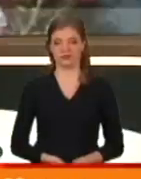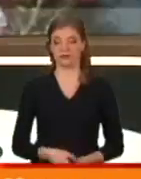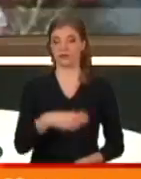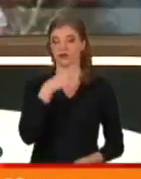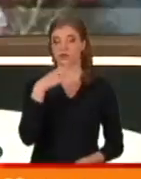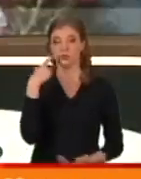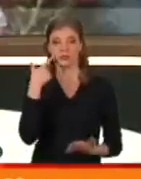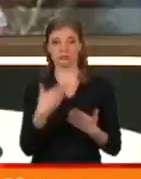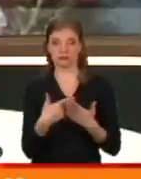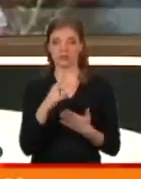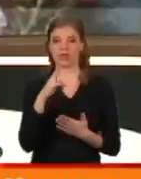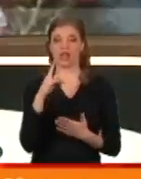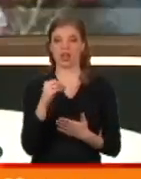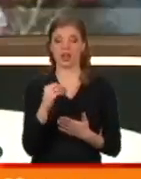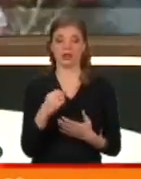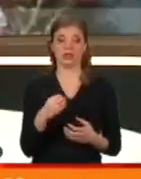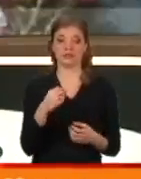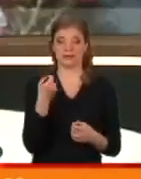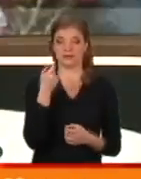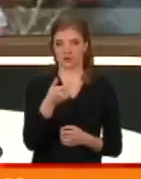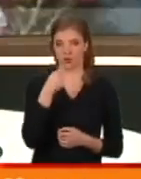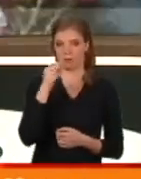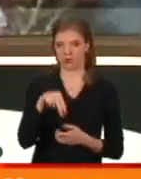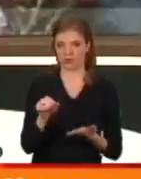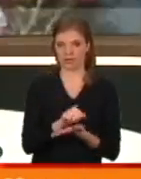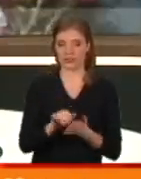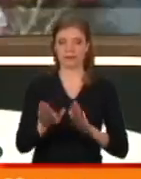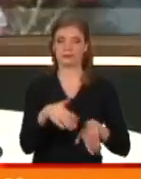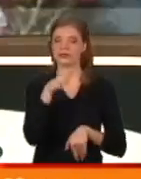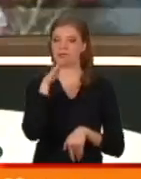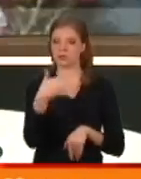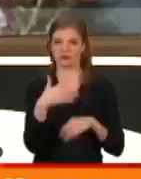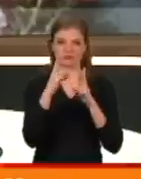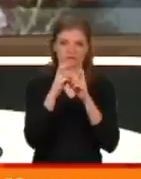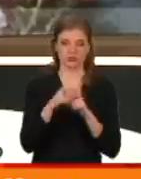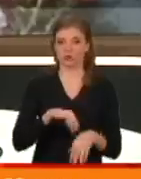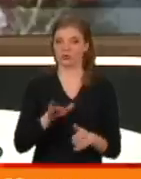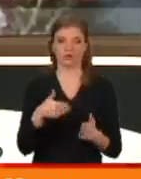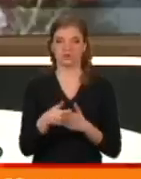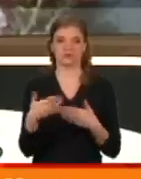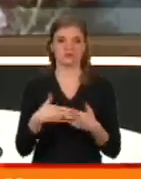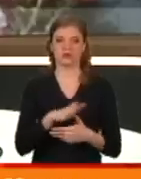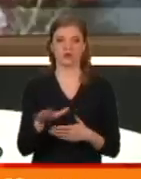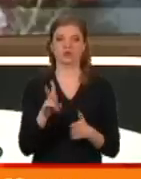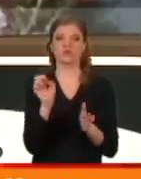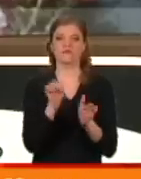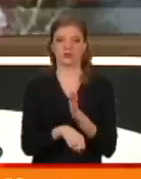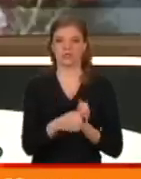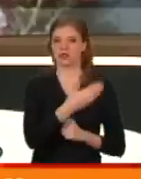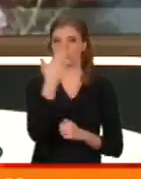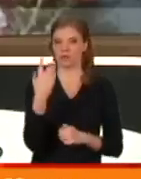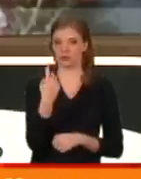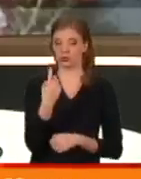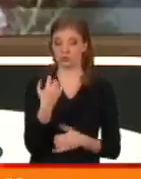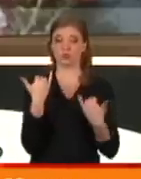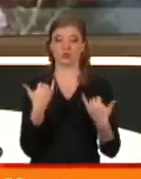Сотні підозрюваних, але нікчемна кількість обвинувальних актів. Після 5 років розслідування досі не покарані вбивці Героїв Небесної Сотні.